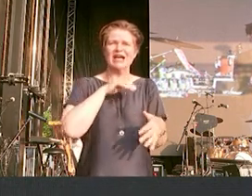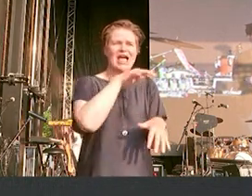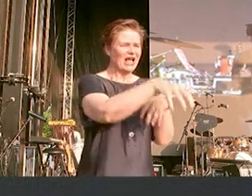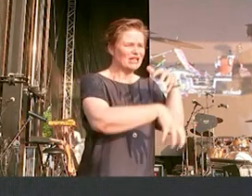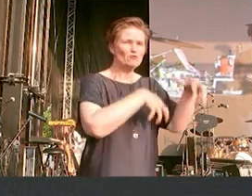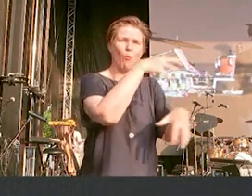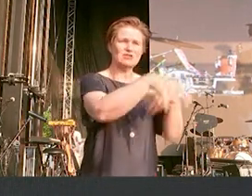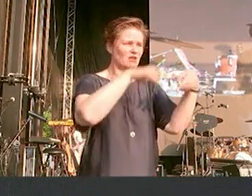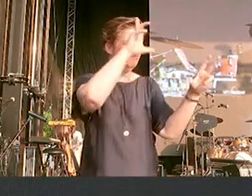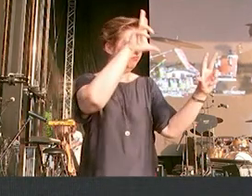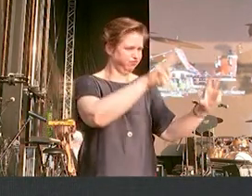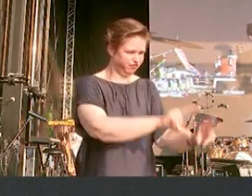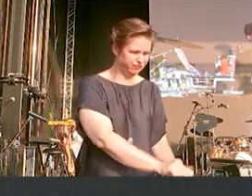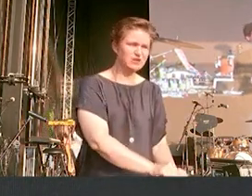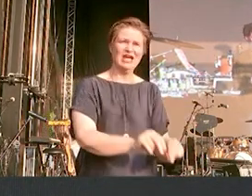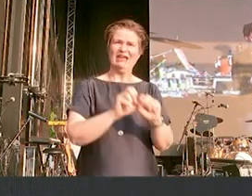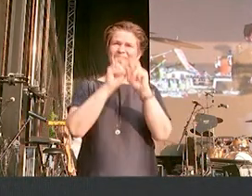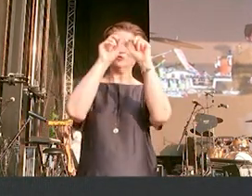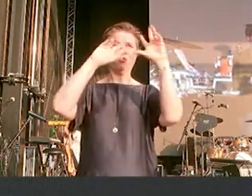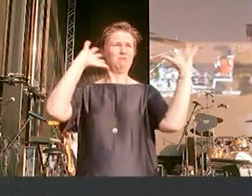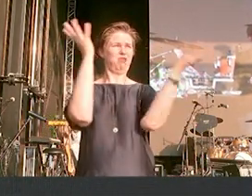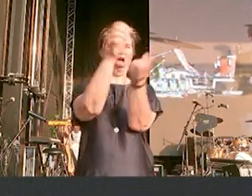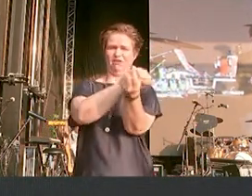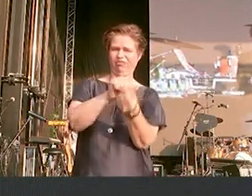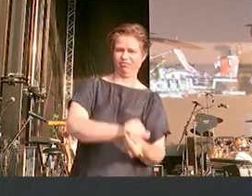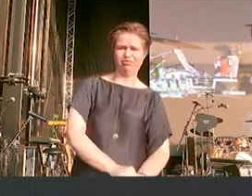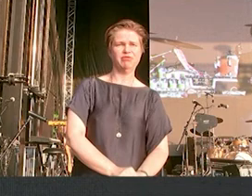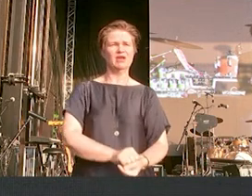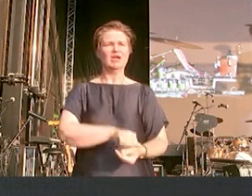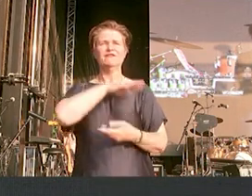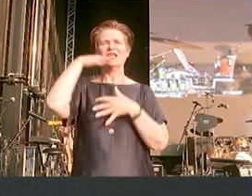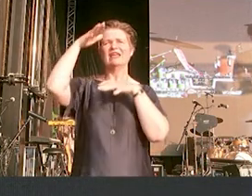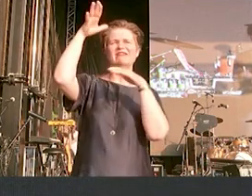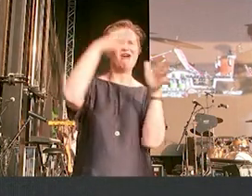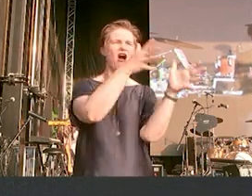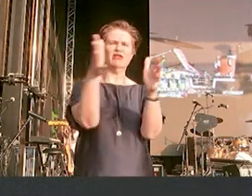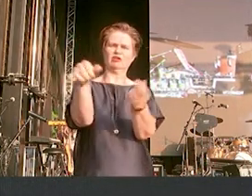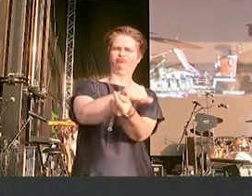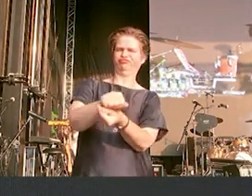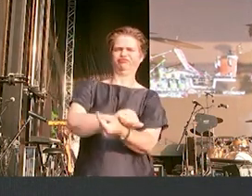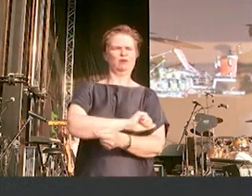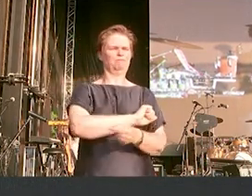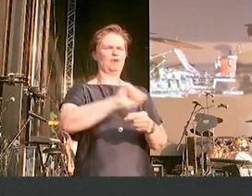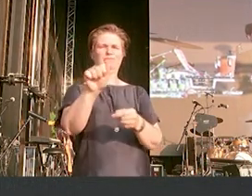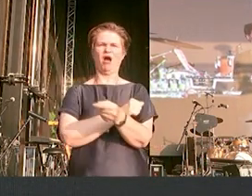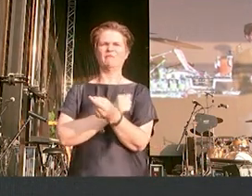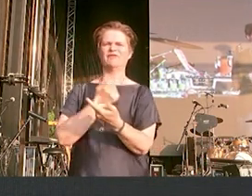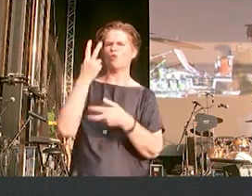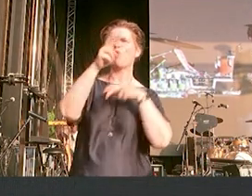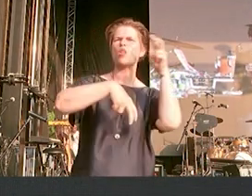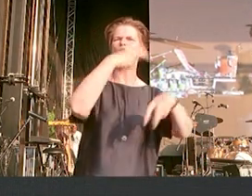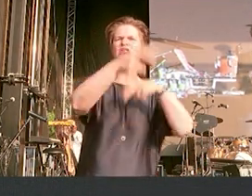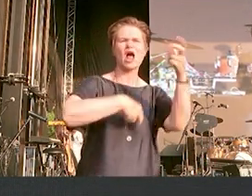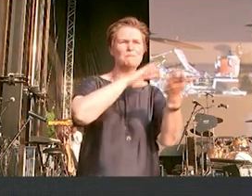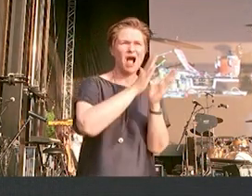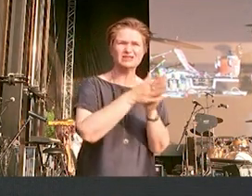ausbeuten? Wollen wir die Natur entstellen? Wollen wir die Vielfalt der Arten ausradieren? Wollen wir koloniale Praktiken fortsetzen?